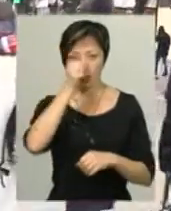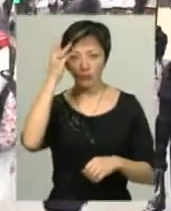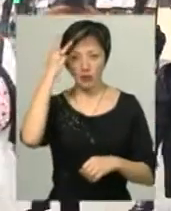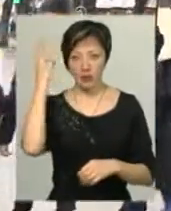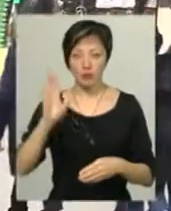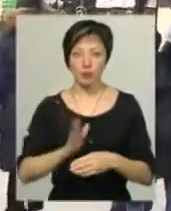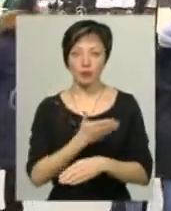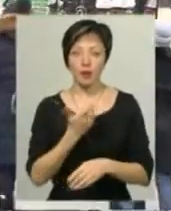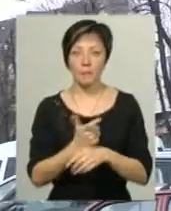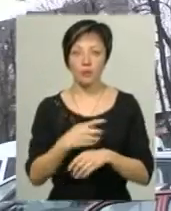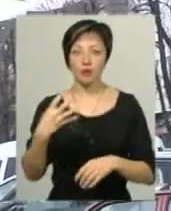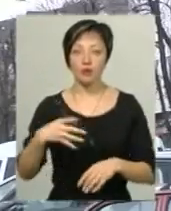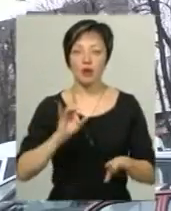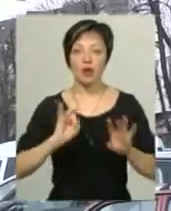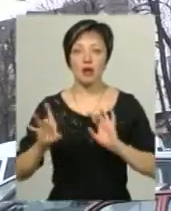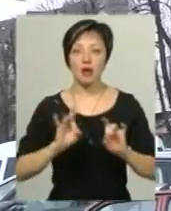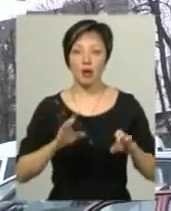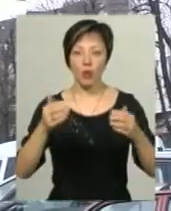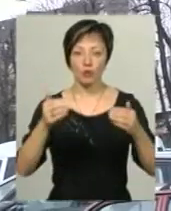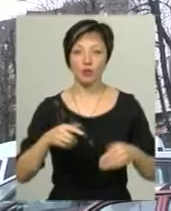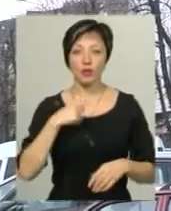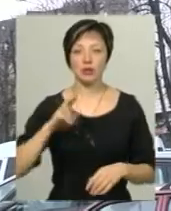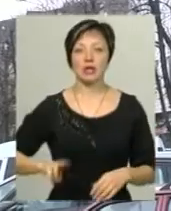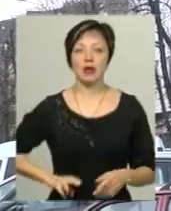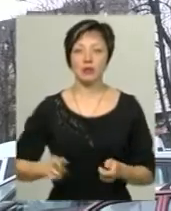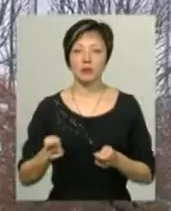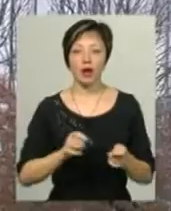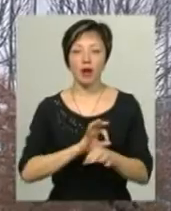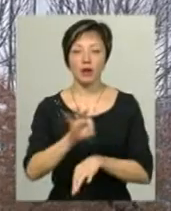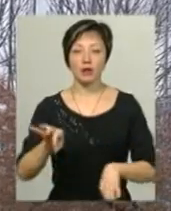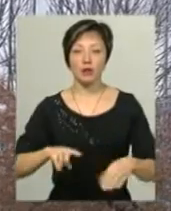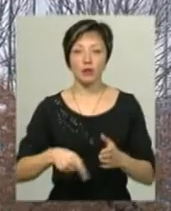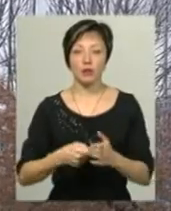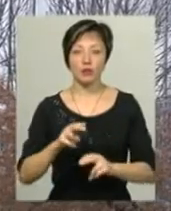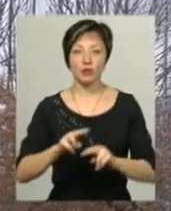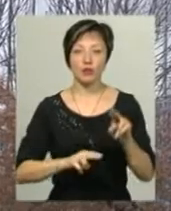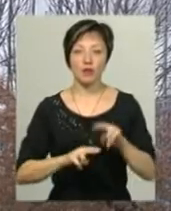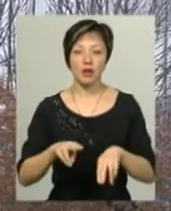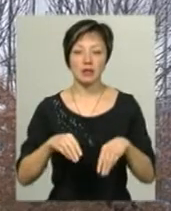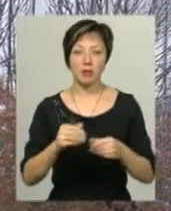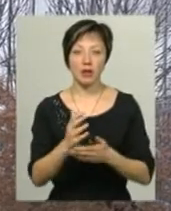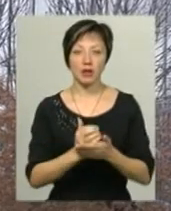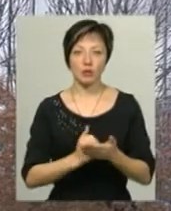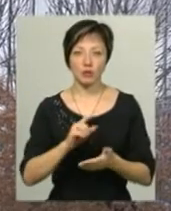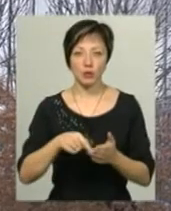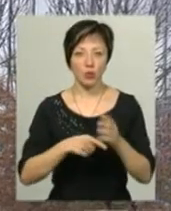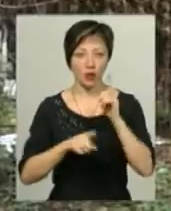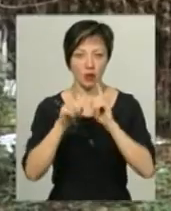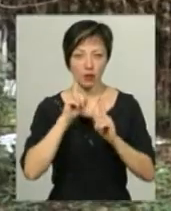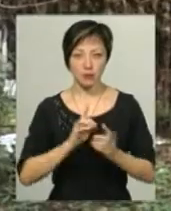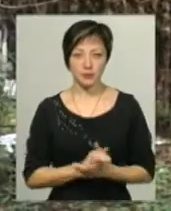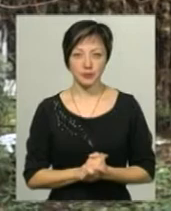Хмельницькому демонтували понад 40 рекламних конструкцій, каже директор департаменту архітектури, містобудування та земельних ресурсів Хмельницької міської